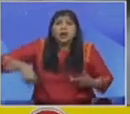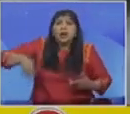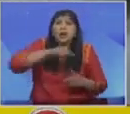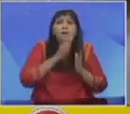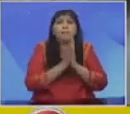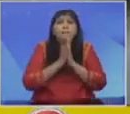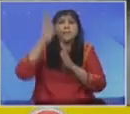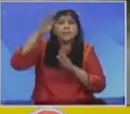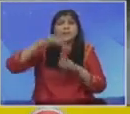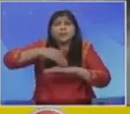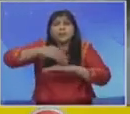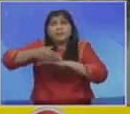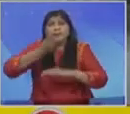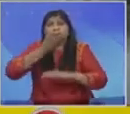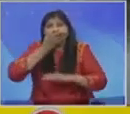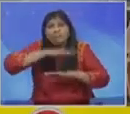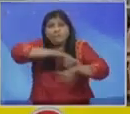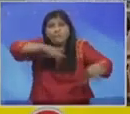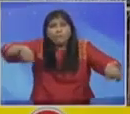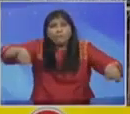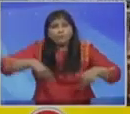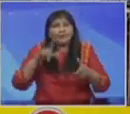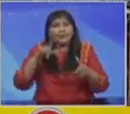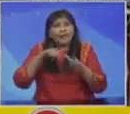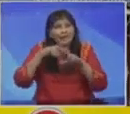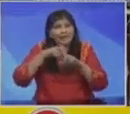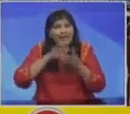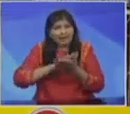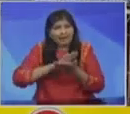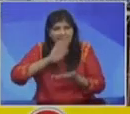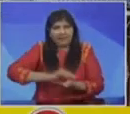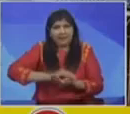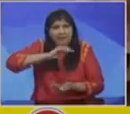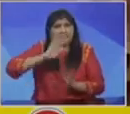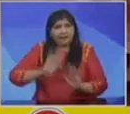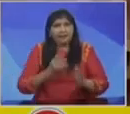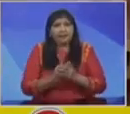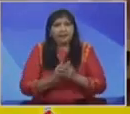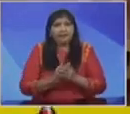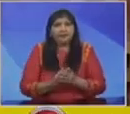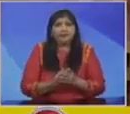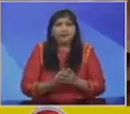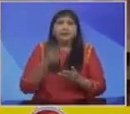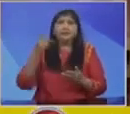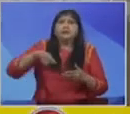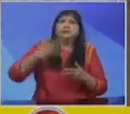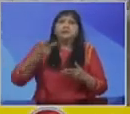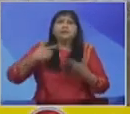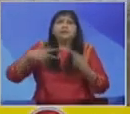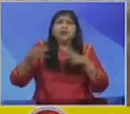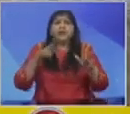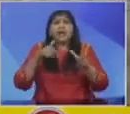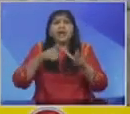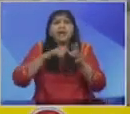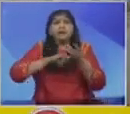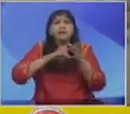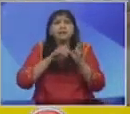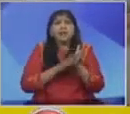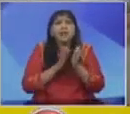के पास तालाब होता है। हजो स्थित हयाग्रीव मधेब मंदिर, सोनितपुर